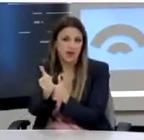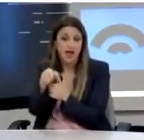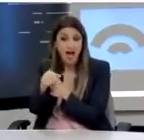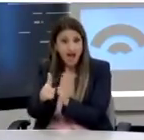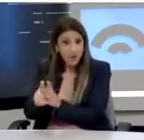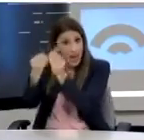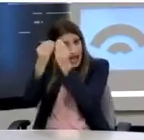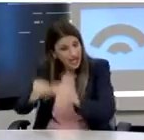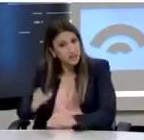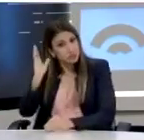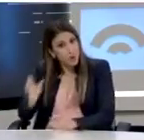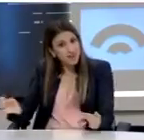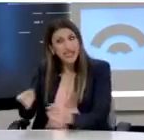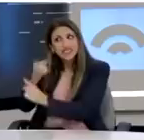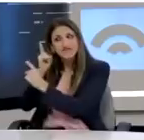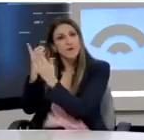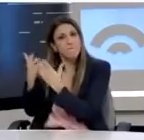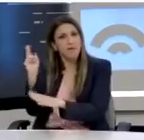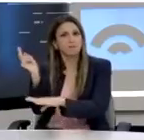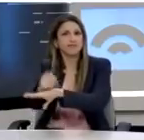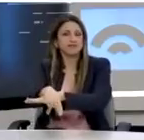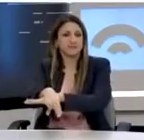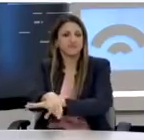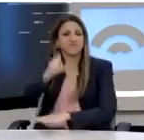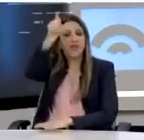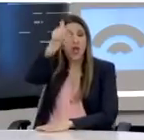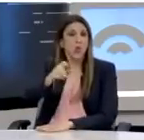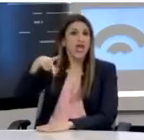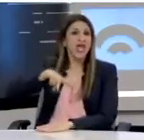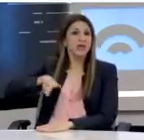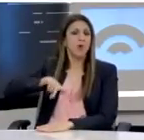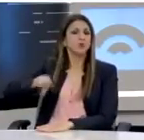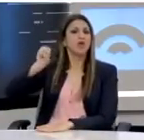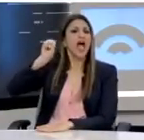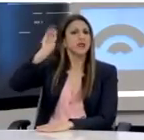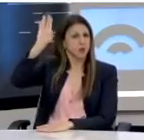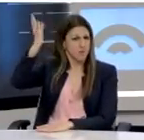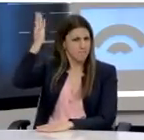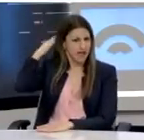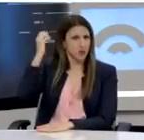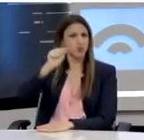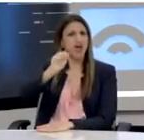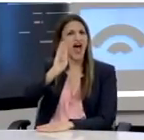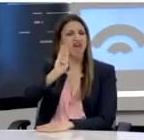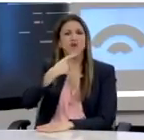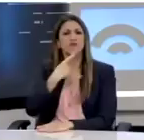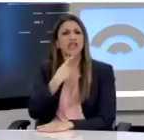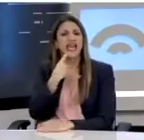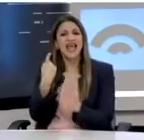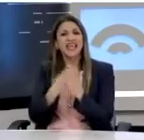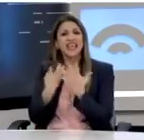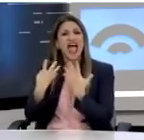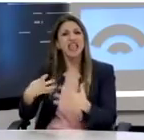Πρεσπών. Τι έλεγε λοιπόν ο κύριος ο αείμνηστος Ευάγγελος Αβέροφ το